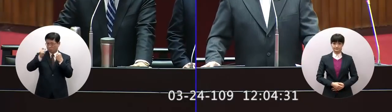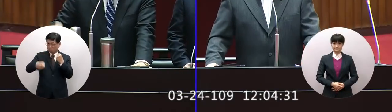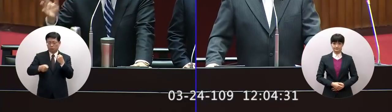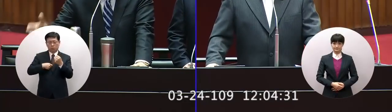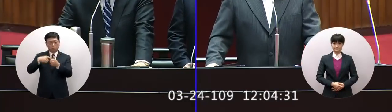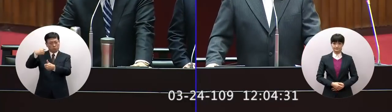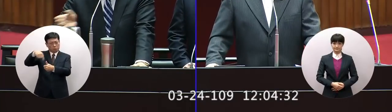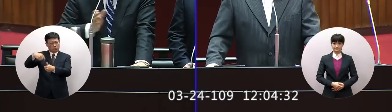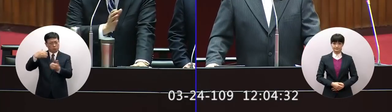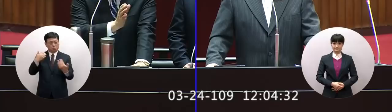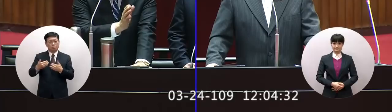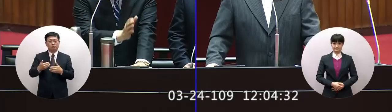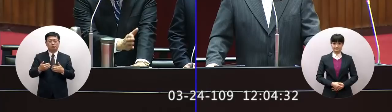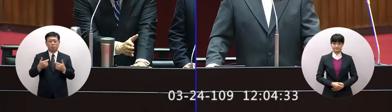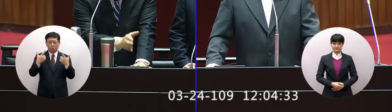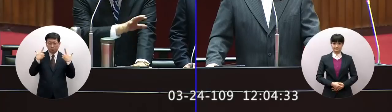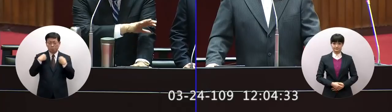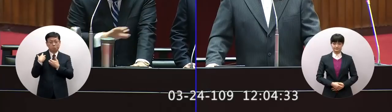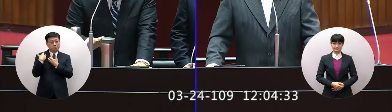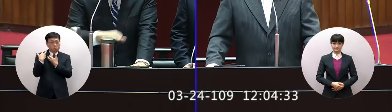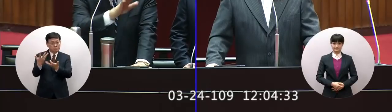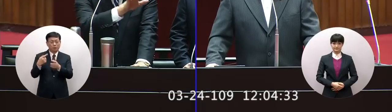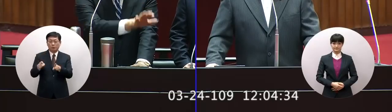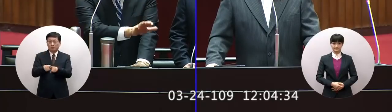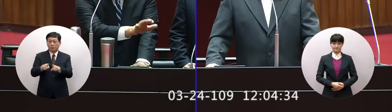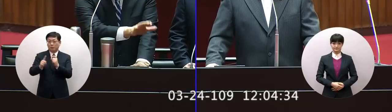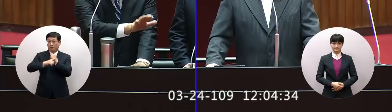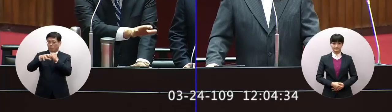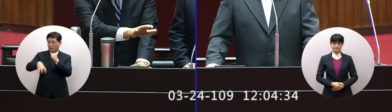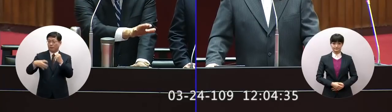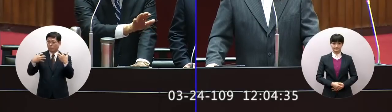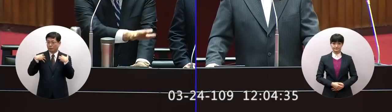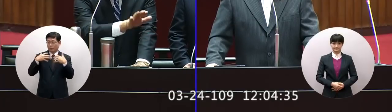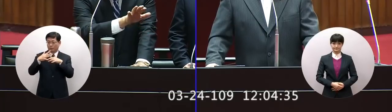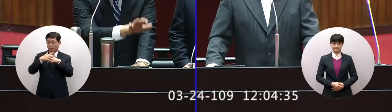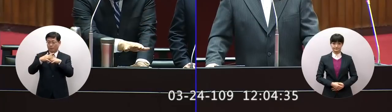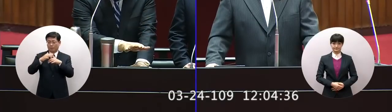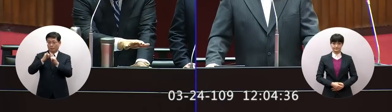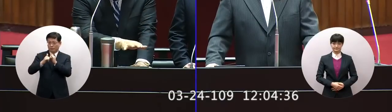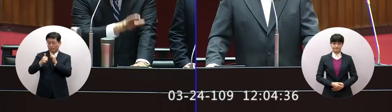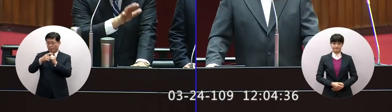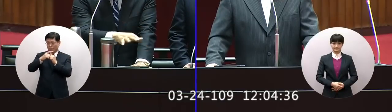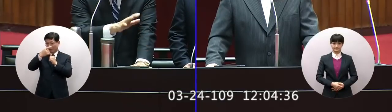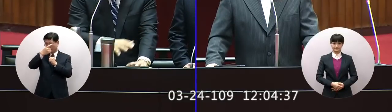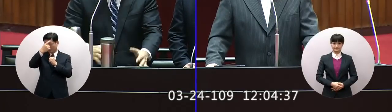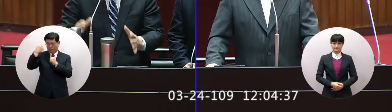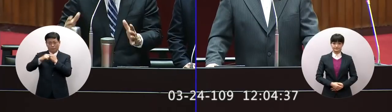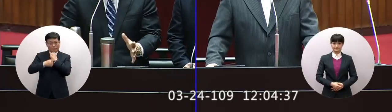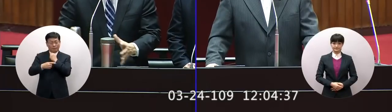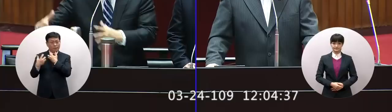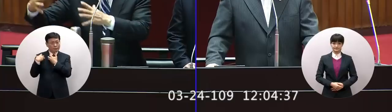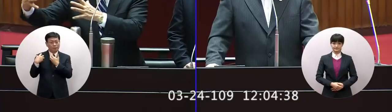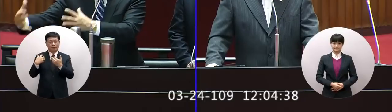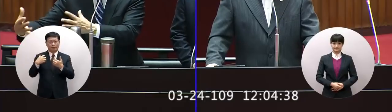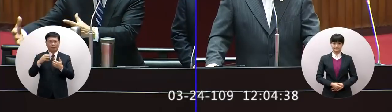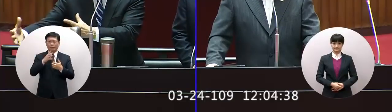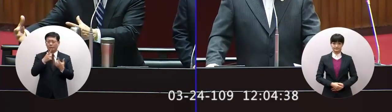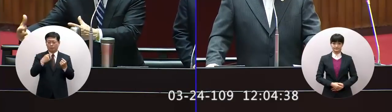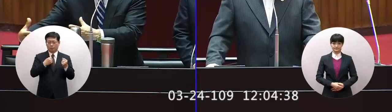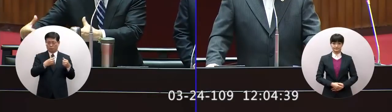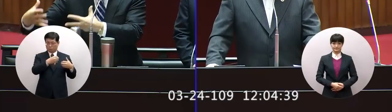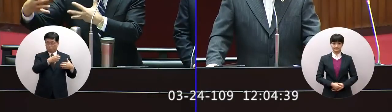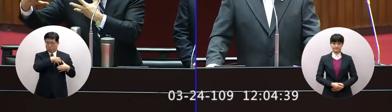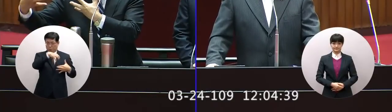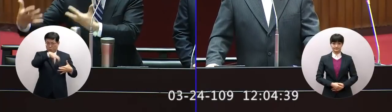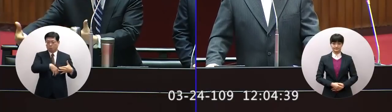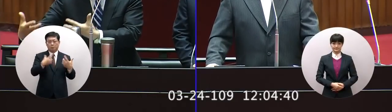了解，虽然移转为平常民间法院审判，但是也必须知道军队